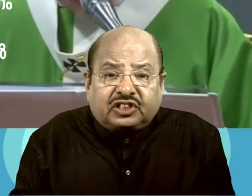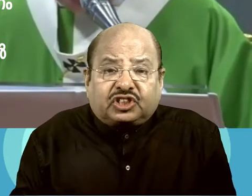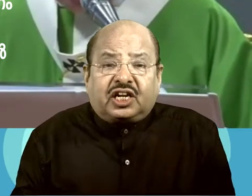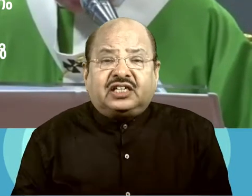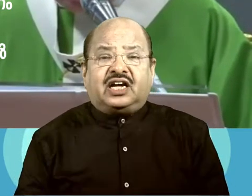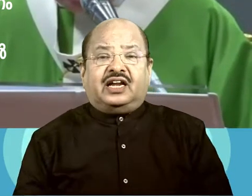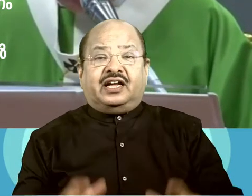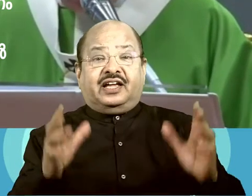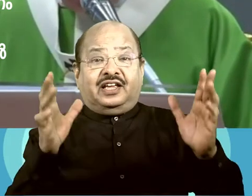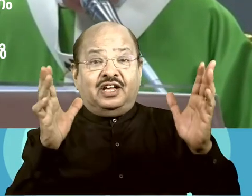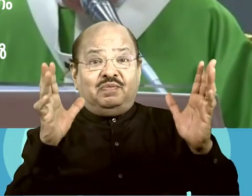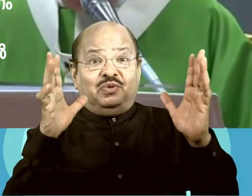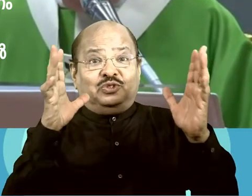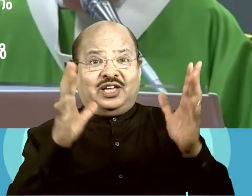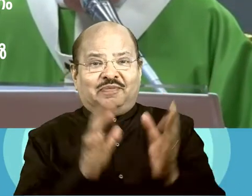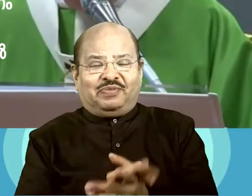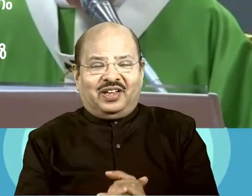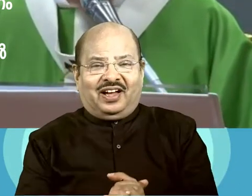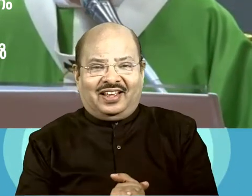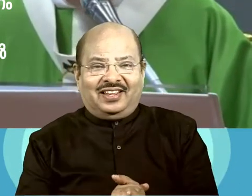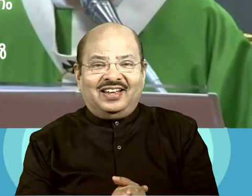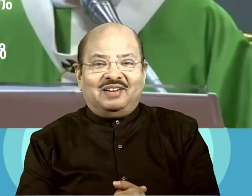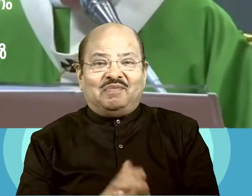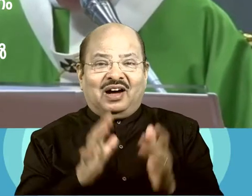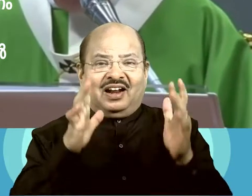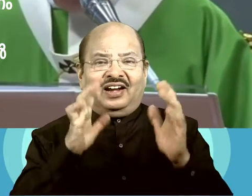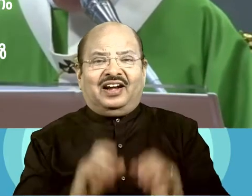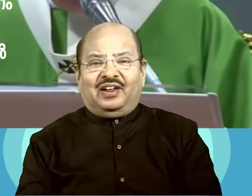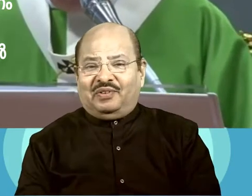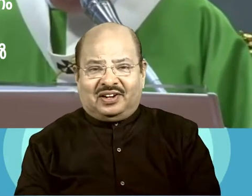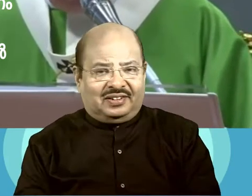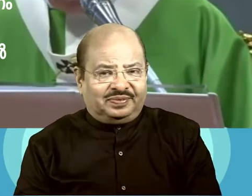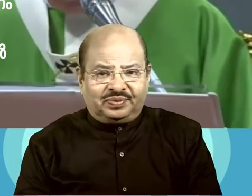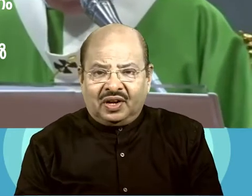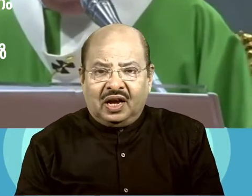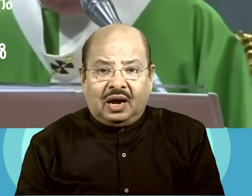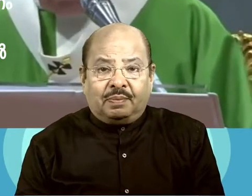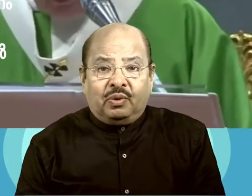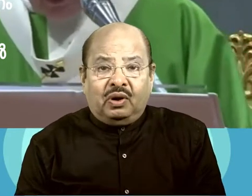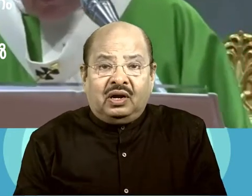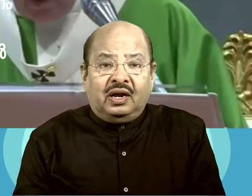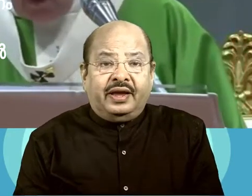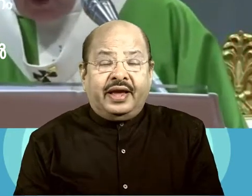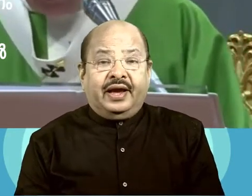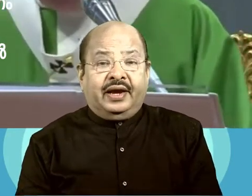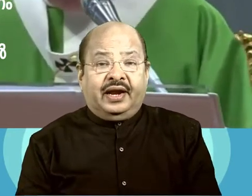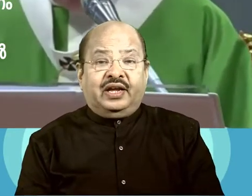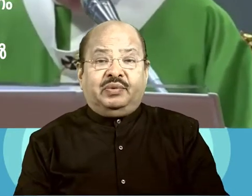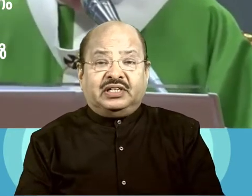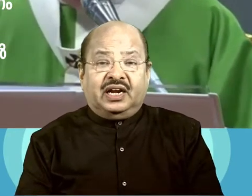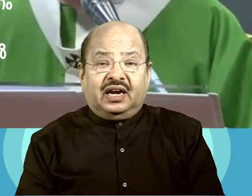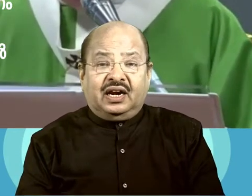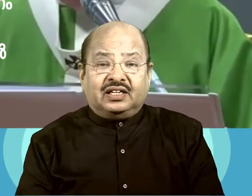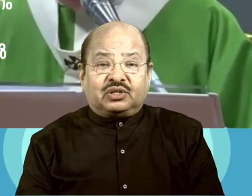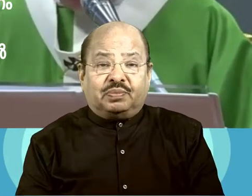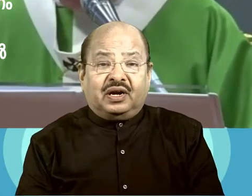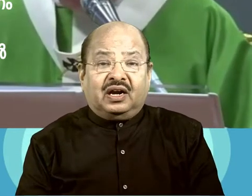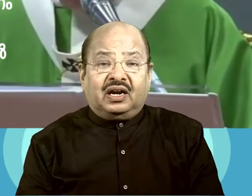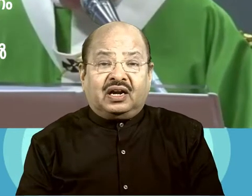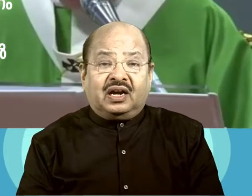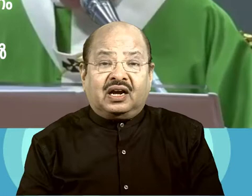ഒരു പ്രദർശനശാലയായി മ്യൂസിയം ആയി മാറാനിടയുണ്ട്. അപ്പോൾ എങ്ങനെ